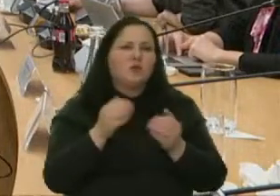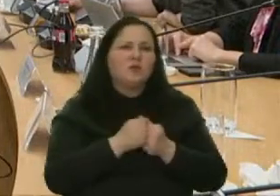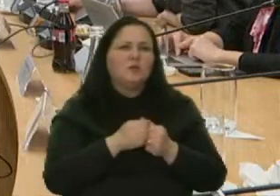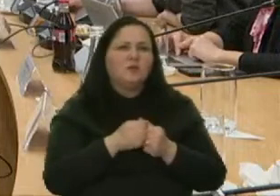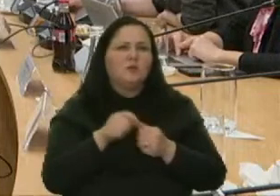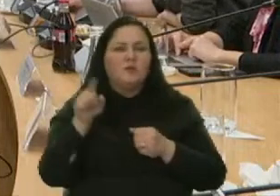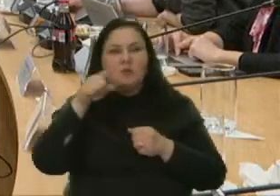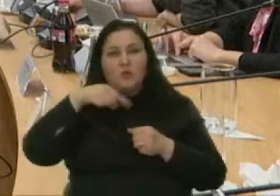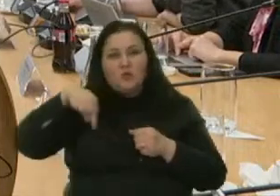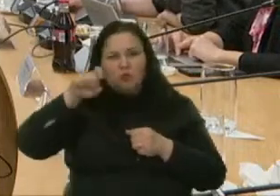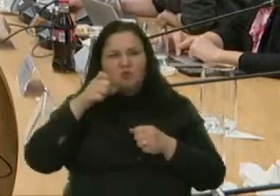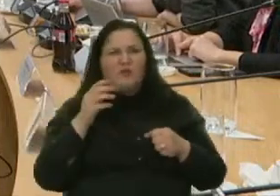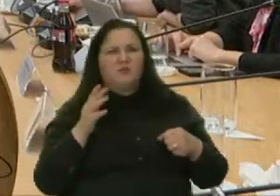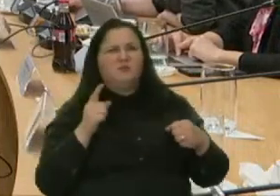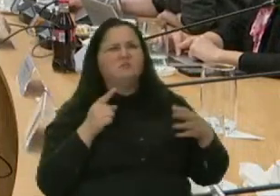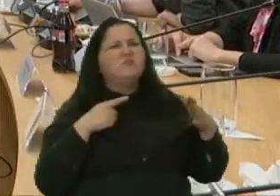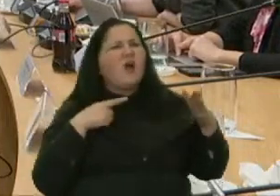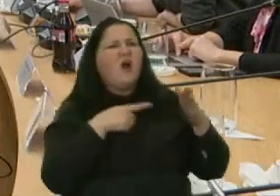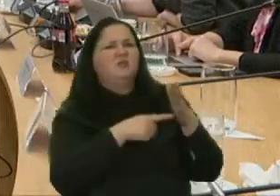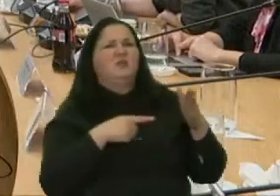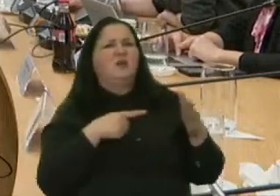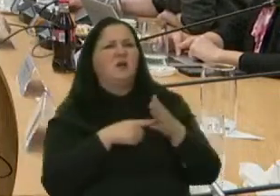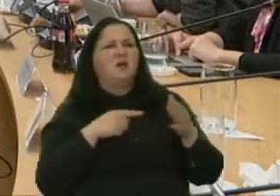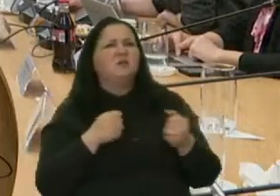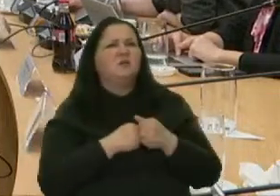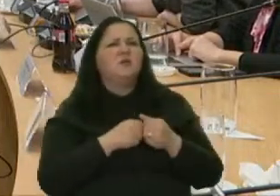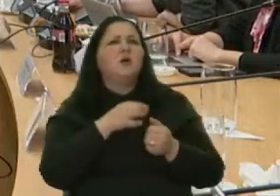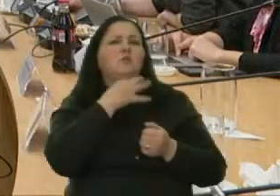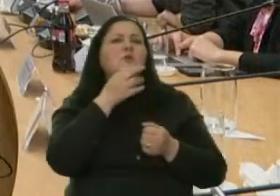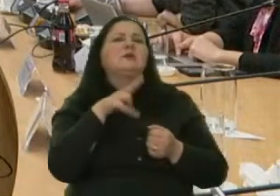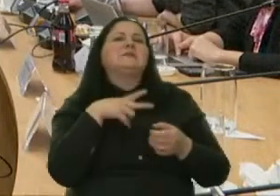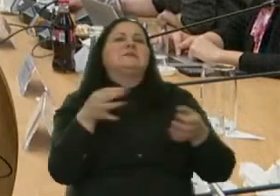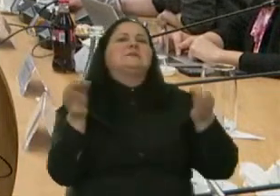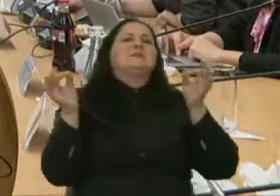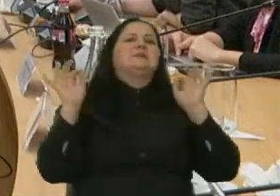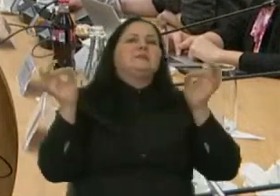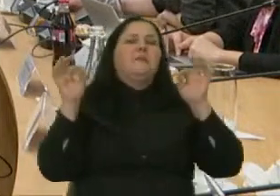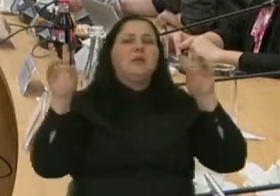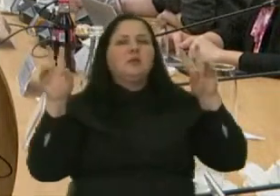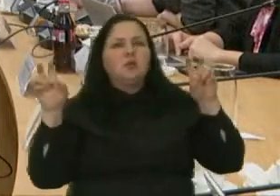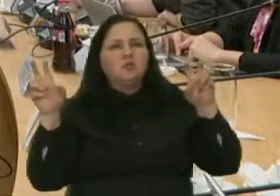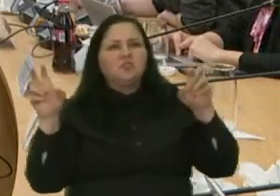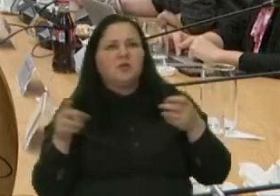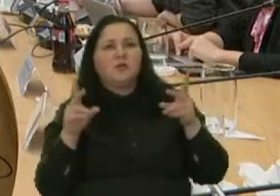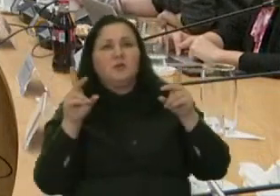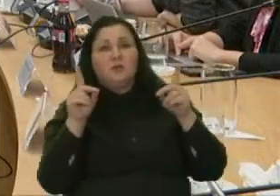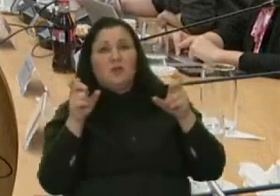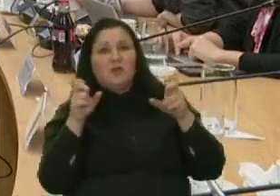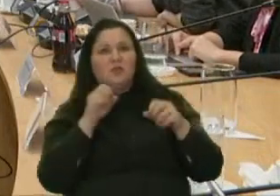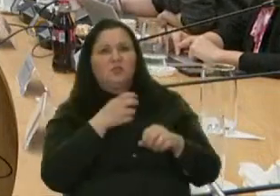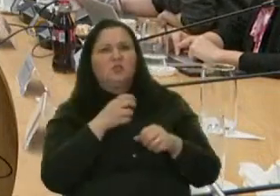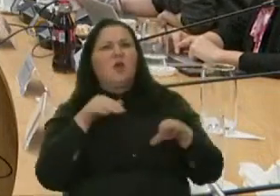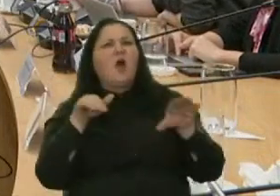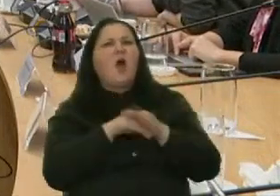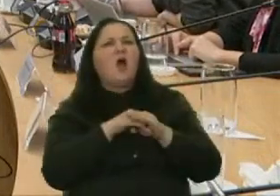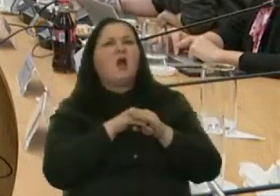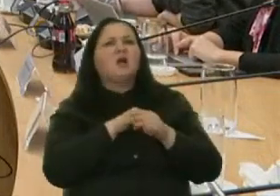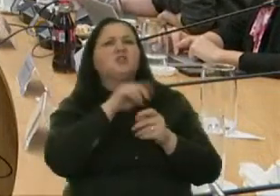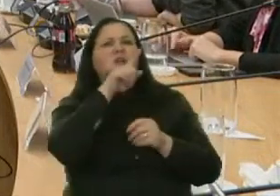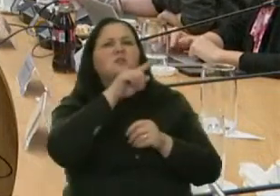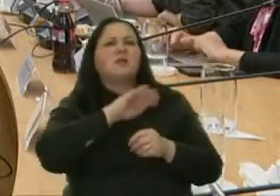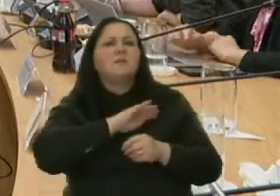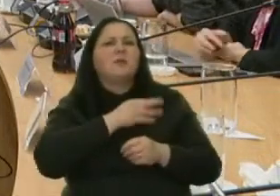dumneavoastră După ce a atacat iasă cu special Într adevăr sunt special pentru că sunt ă funcționarii publici cei mai eficienți din țară